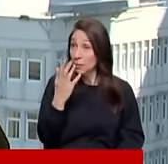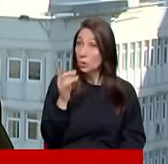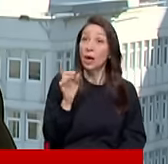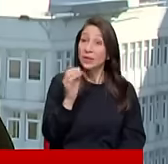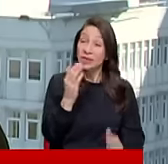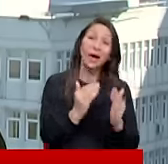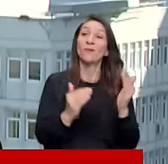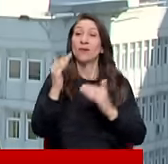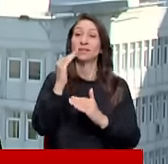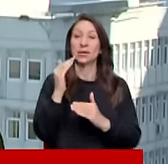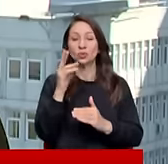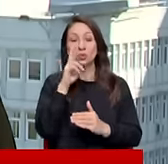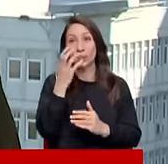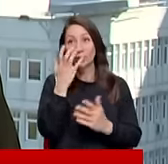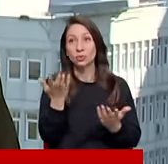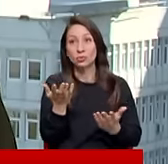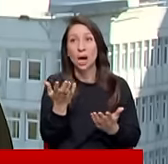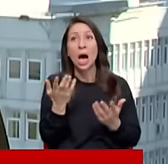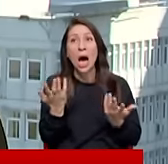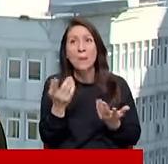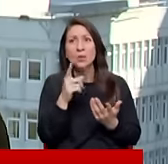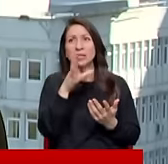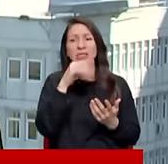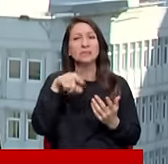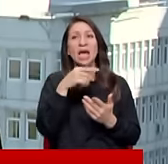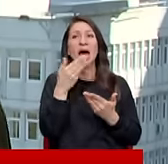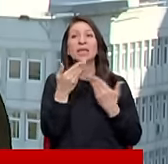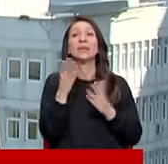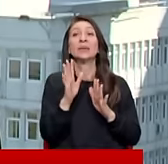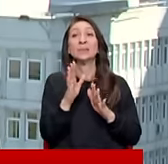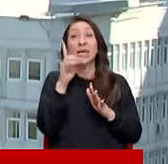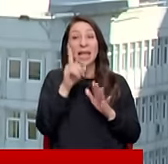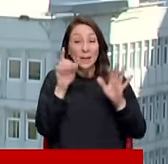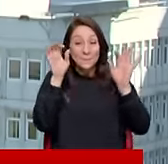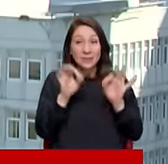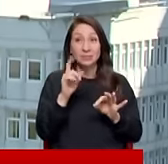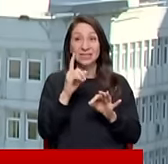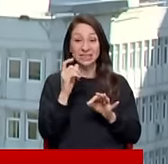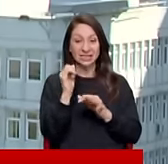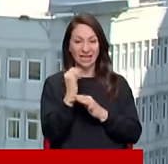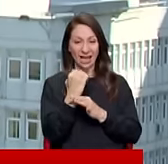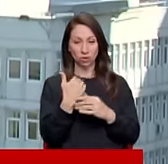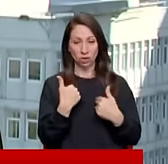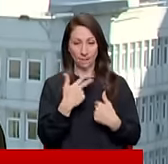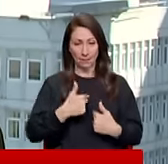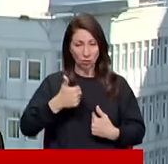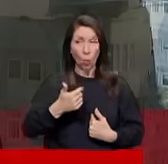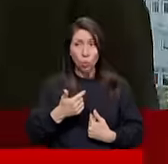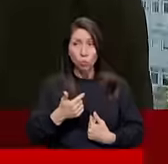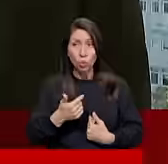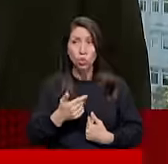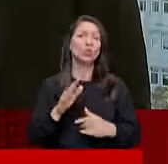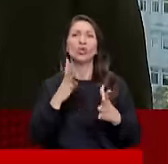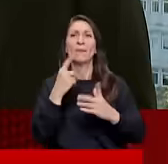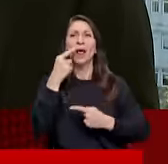daha yukarıda bir sonuç bekliyordum ben. Ama bunu hiç kimseye anlatamadım. Tabii baştan beri bir sanatçıdan belediye başkanı olur mu gibi